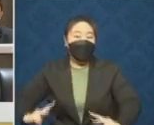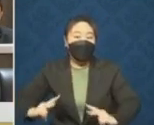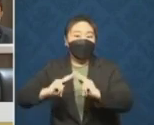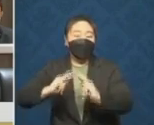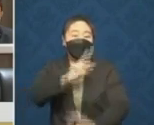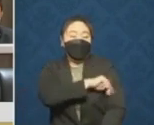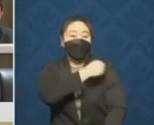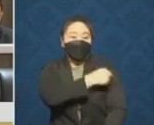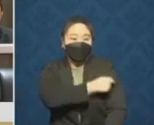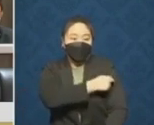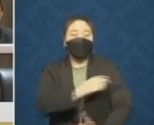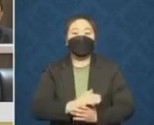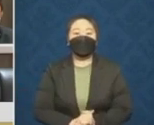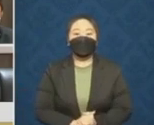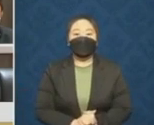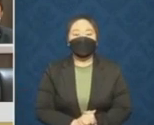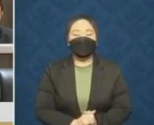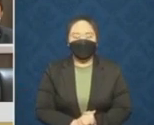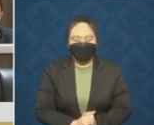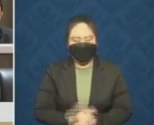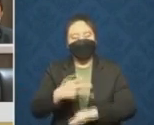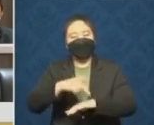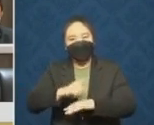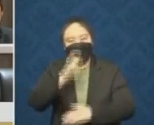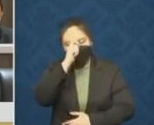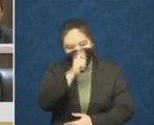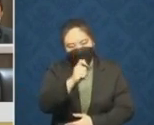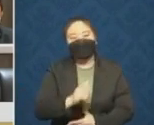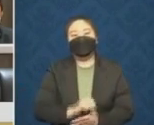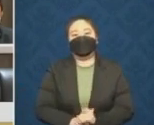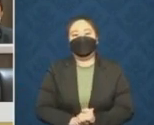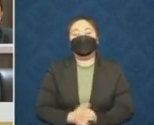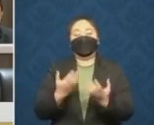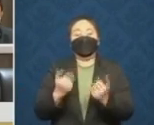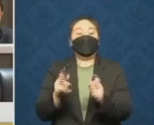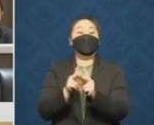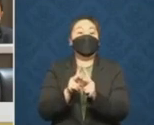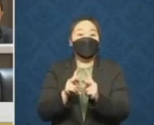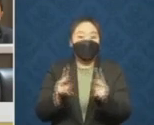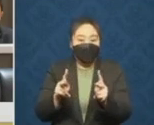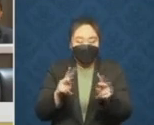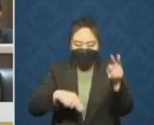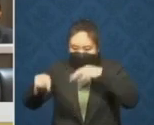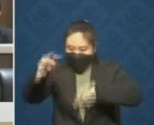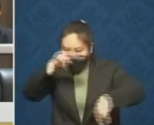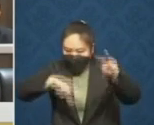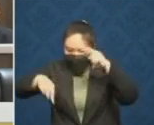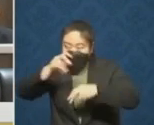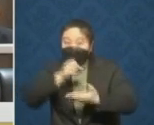ในสิ่งที่สังคม สงสัยปลูกได้หรือยัง มืไหจะปลกได้ไกฎหมายที่เสนอ มนสำคญยัไง